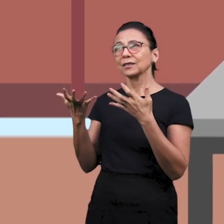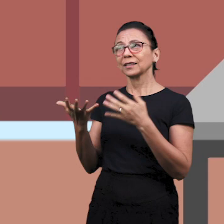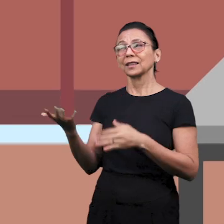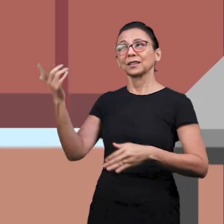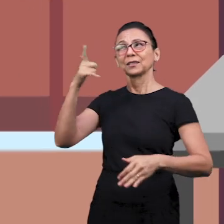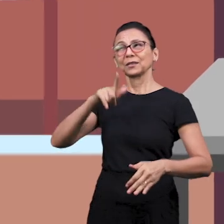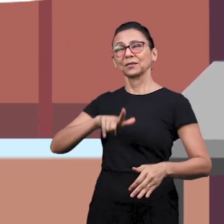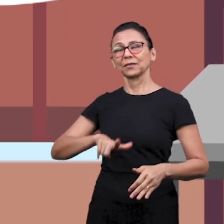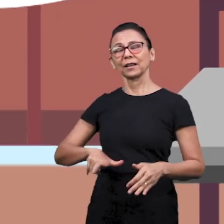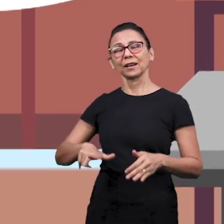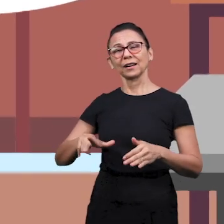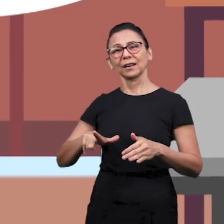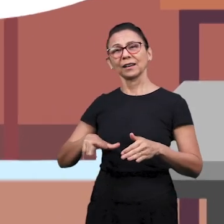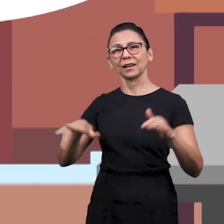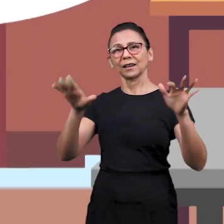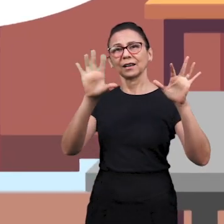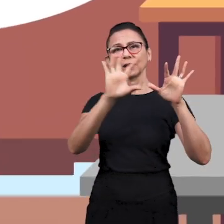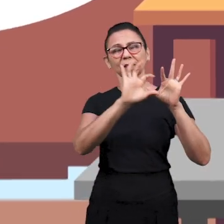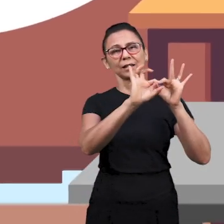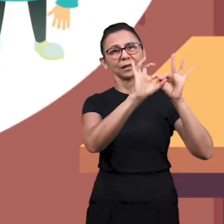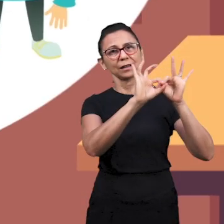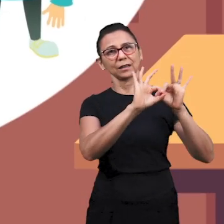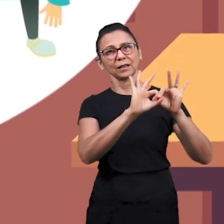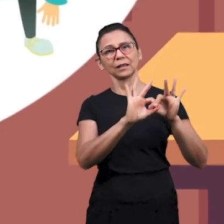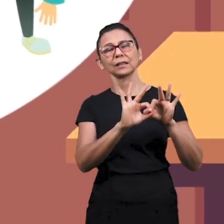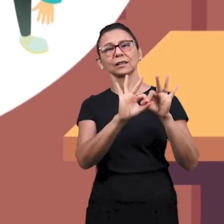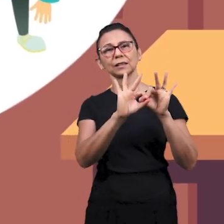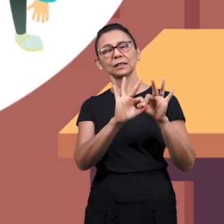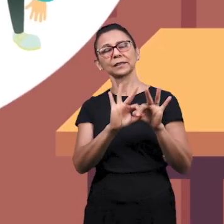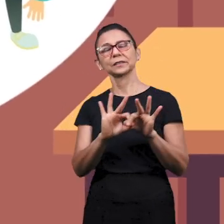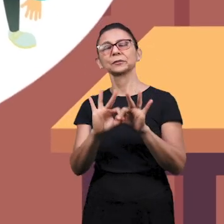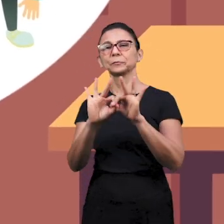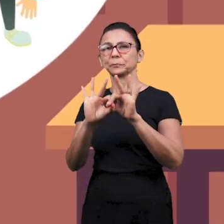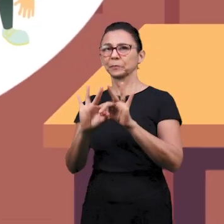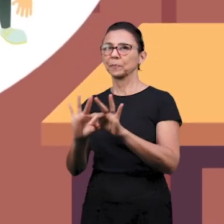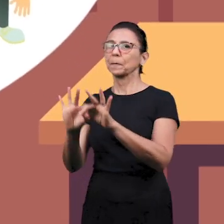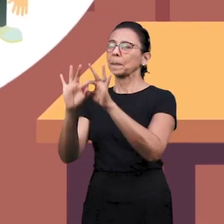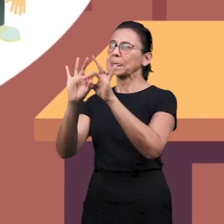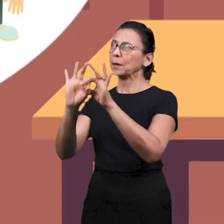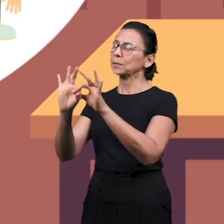Обнови со мной общение Твое.